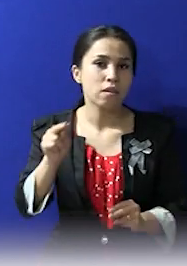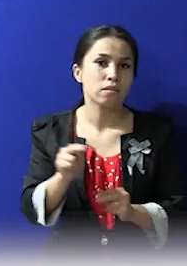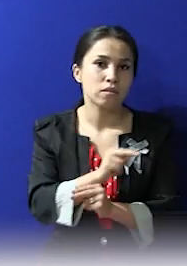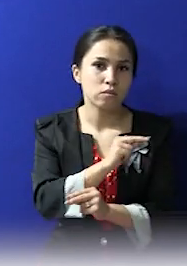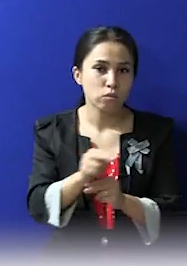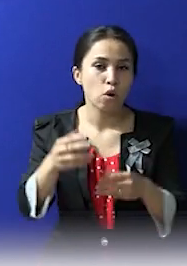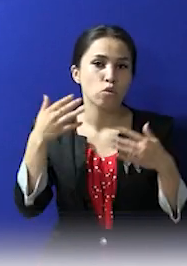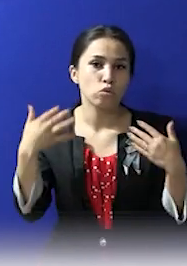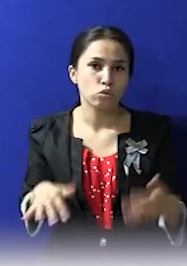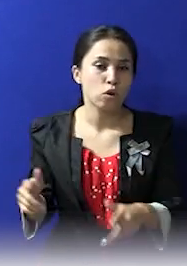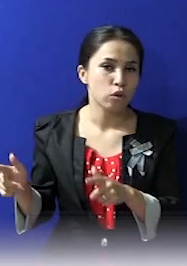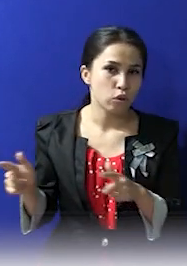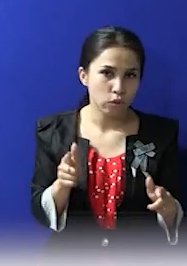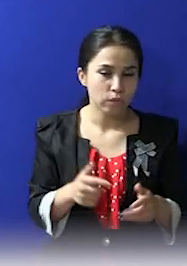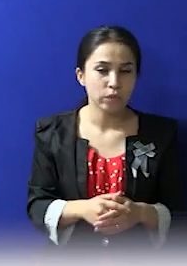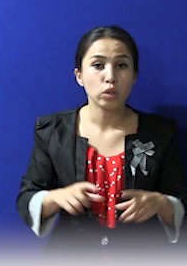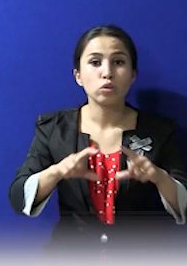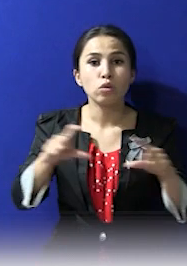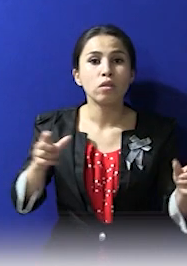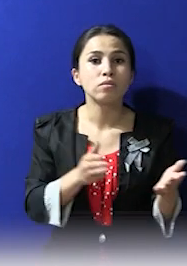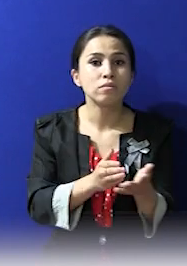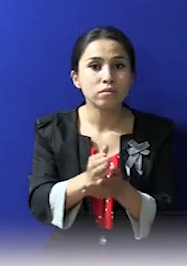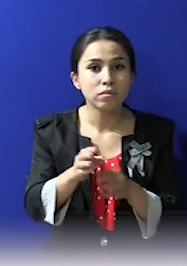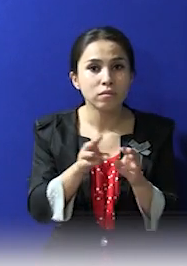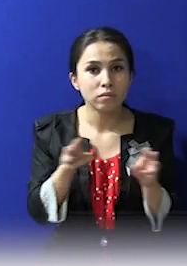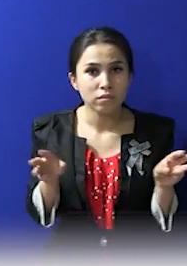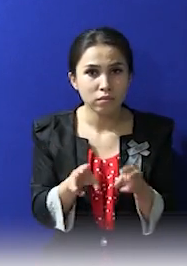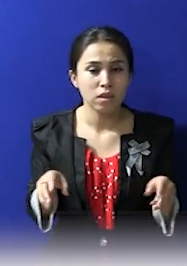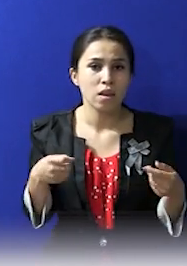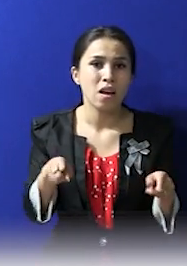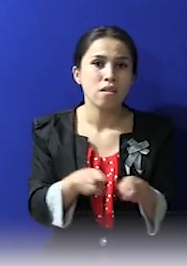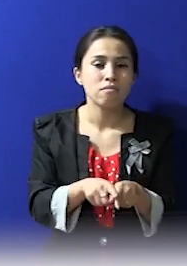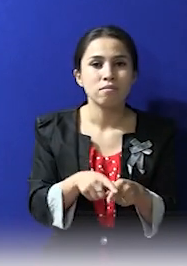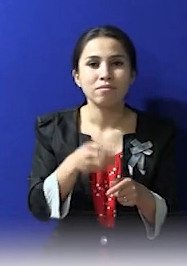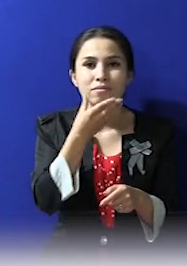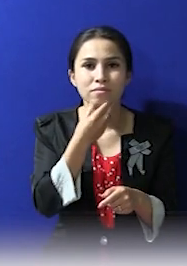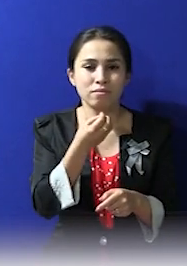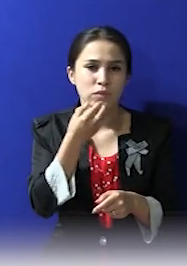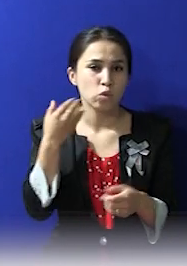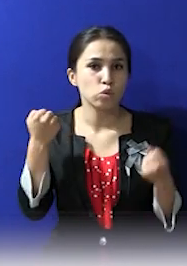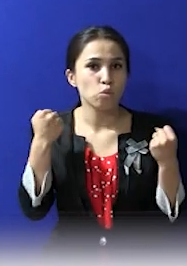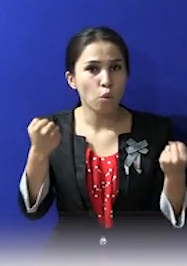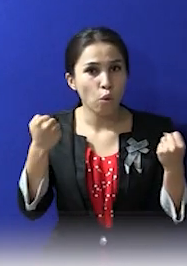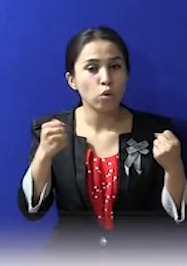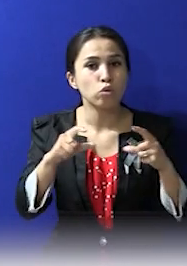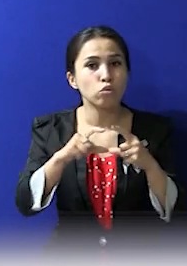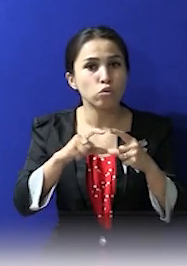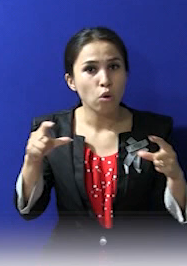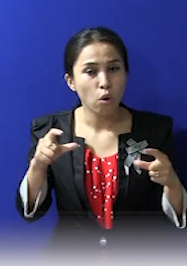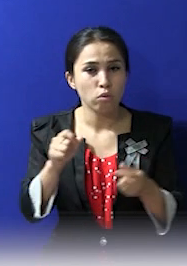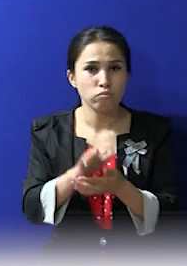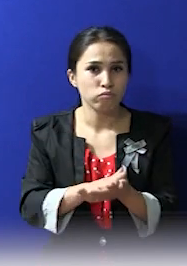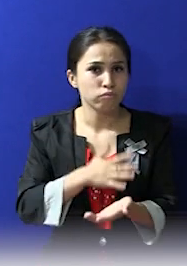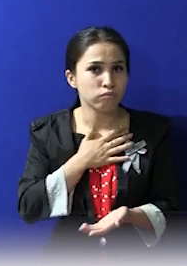вблизи населенных пунктов стихийных свалок. Также к их росту приложили руку и несознательные местные жители. Космический